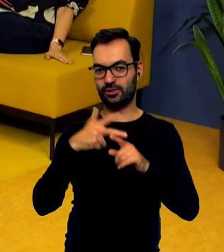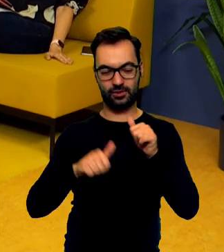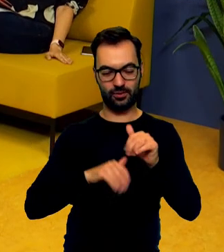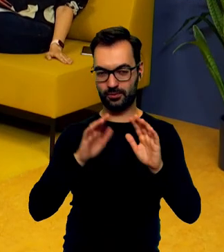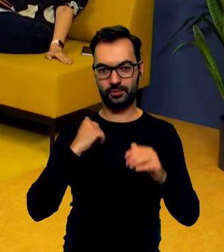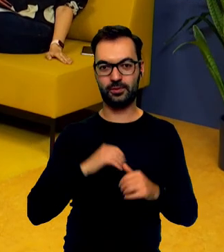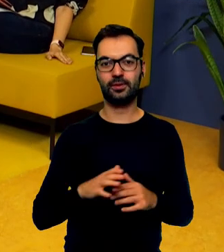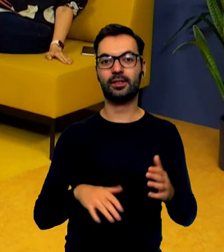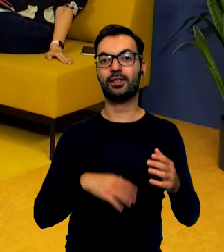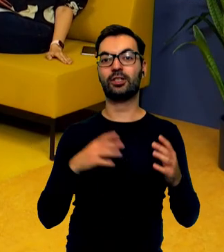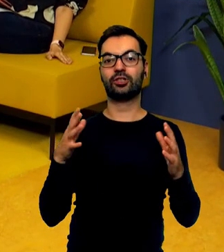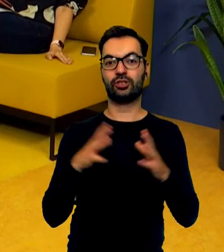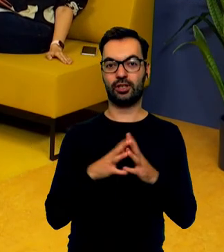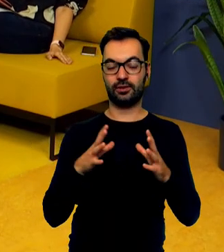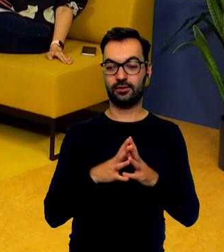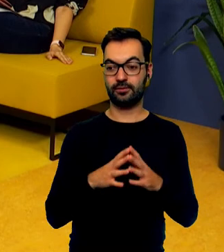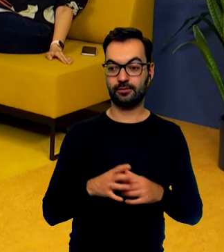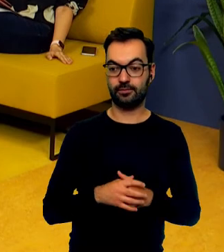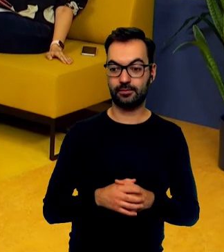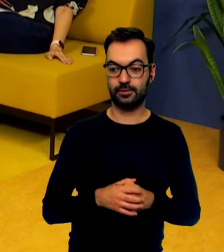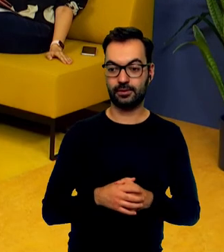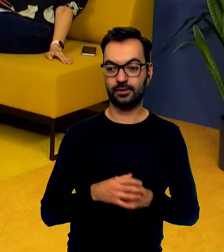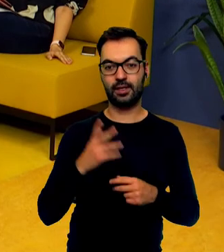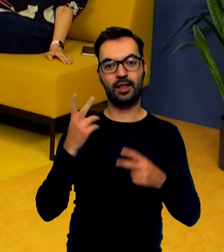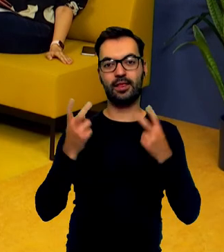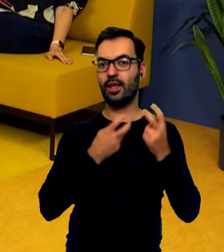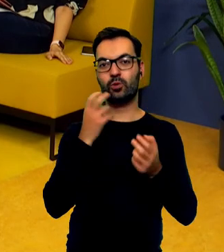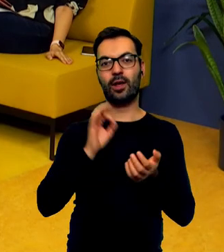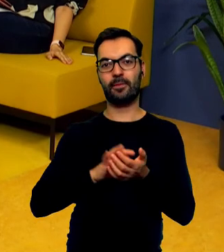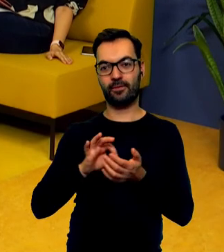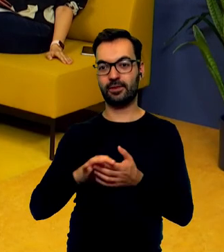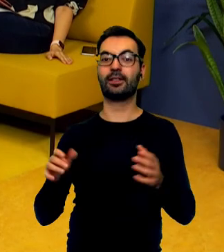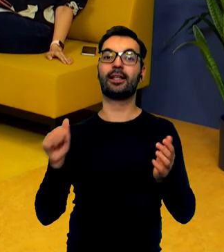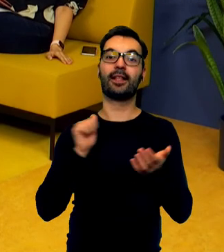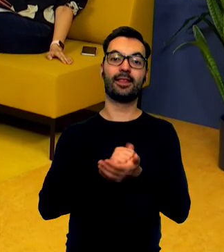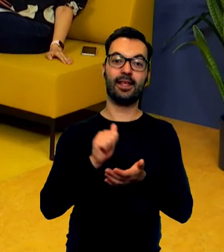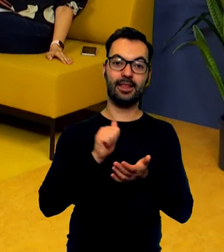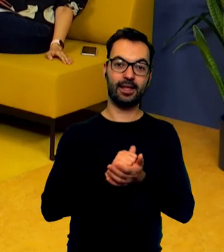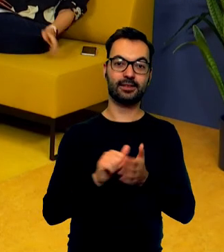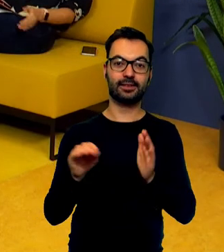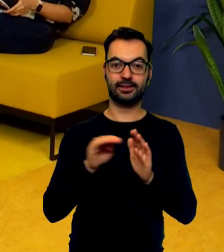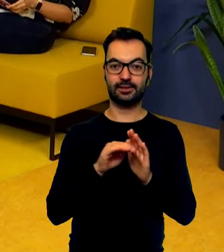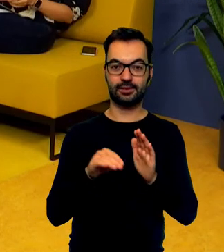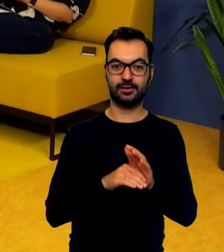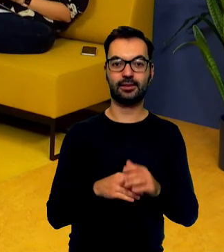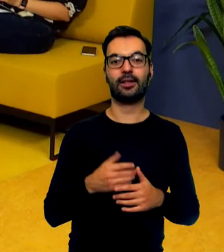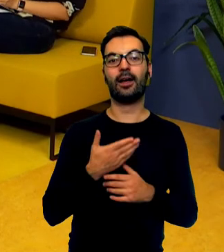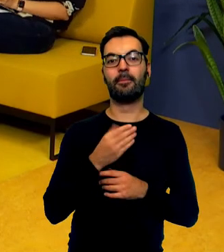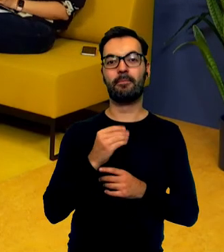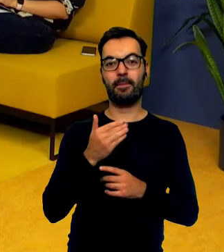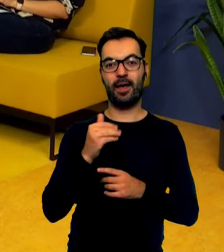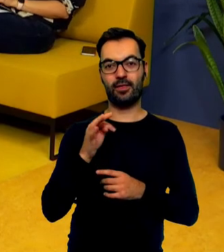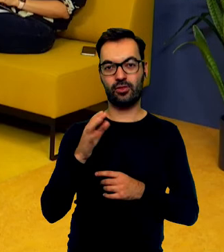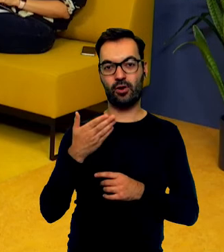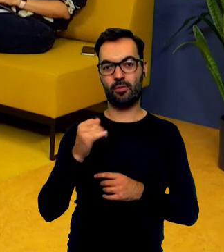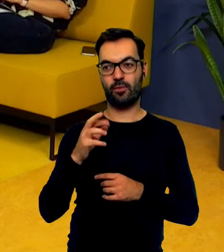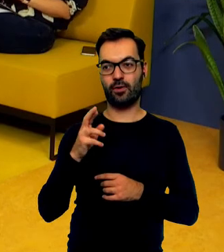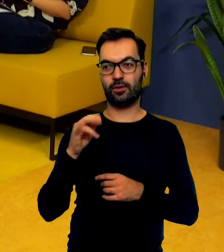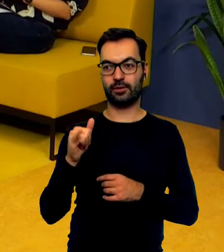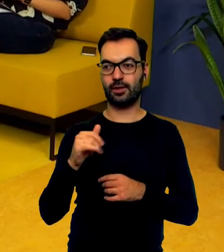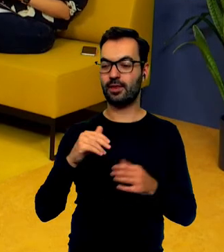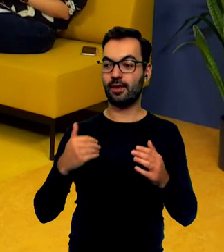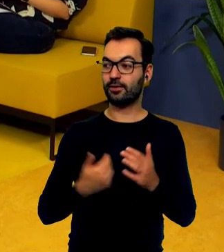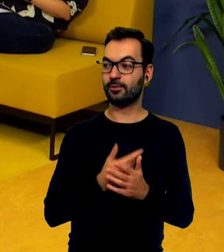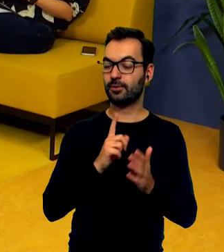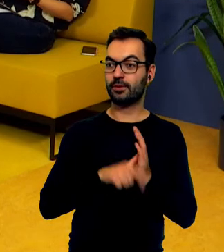spokojnie. Reguła numer 10. Nie szukaj pewności. I reguła numer 11. Memento mori. Tak samo jak